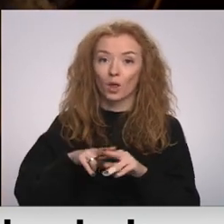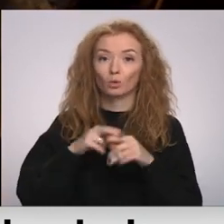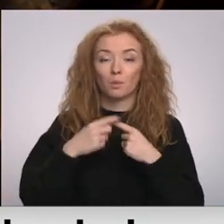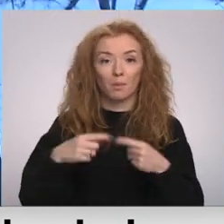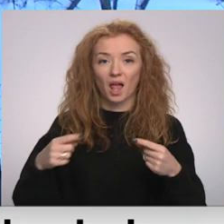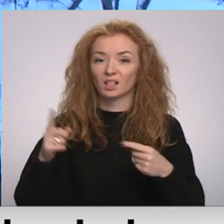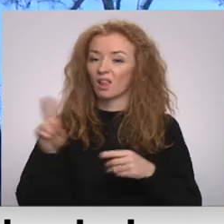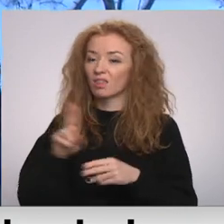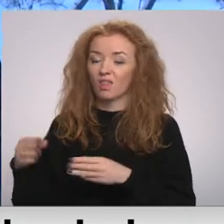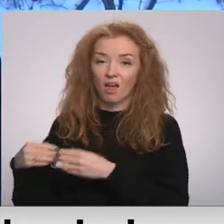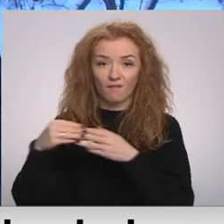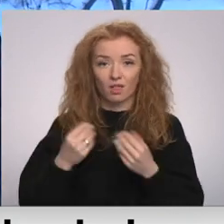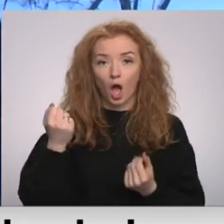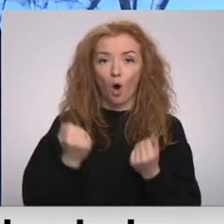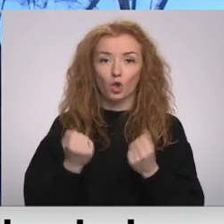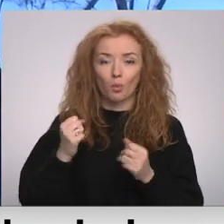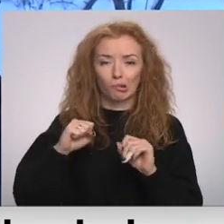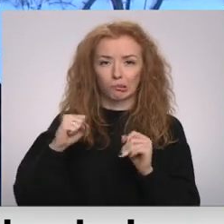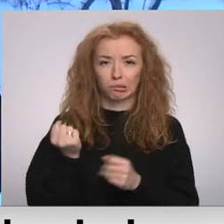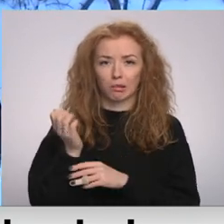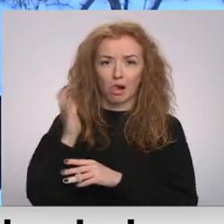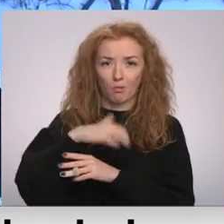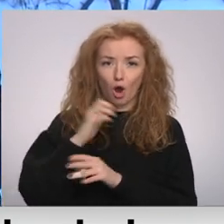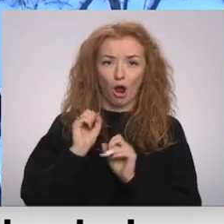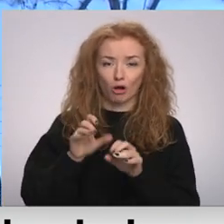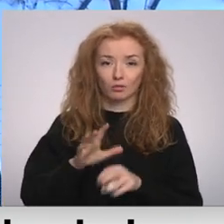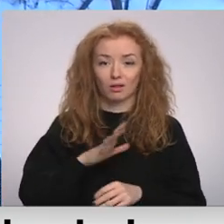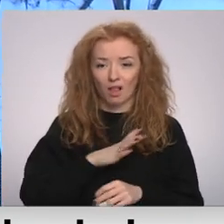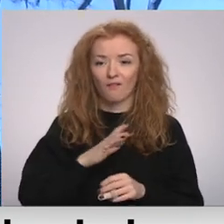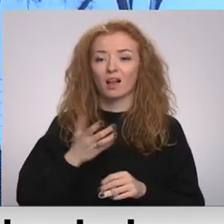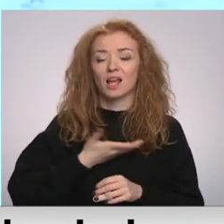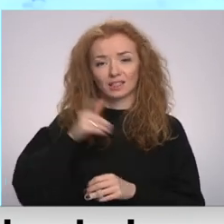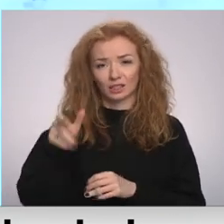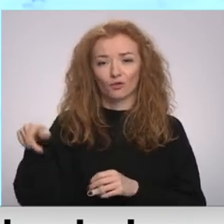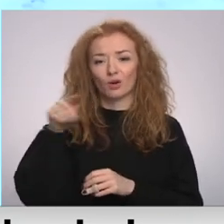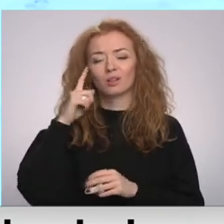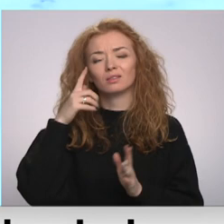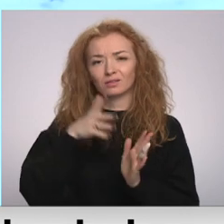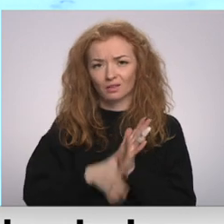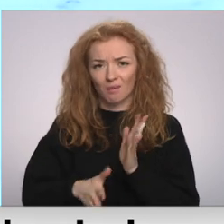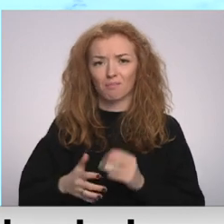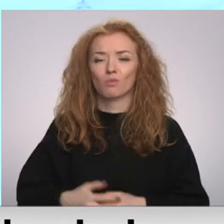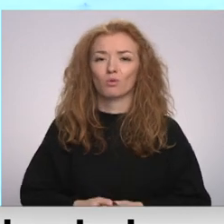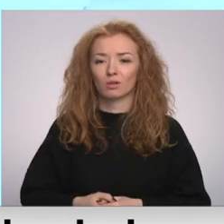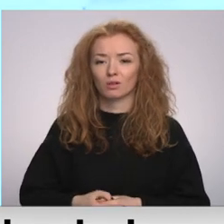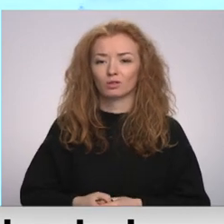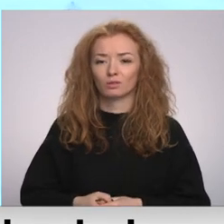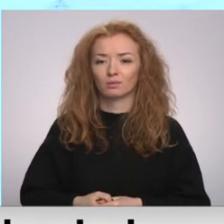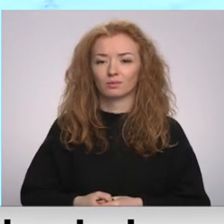Dzidra neved, automašīnai aizsalis bagāžas nodalījums, iedzīvotāji ir saprotoši. Pašai no kas lopstu jums trūkam